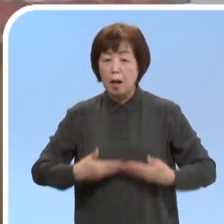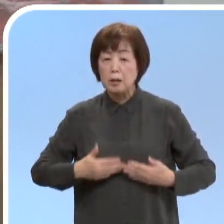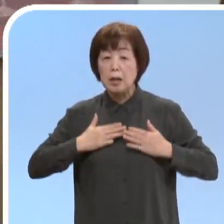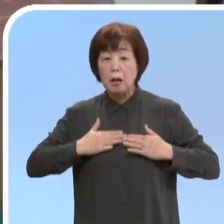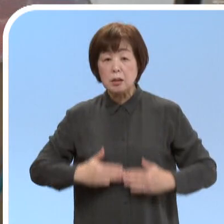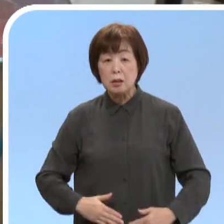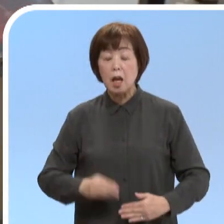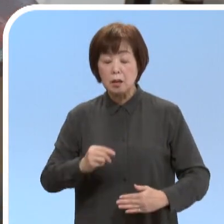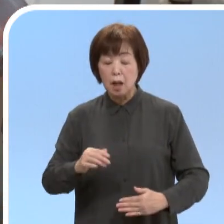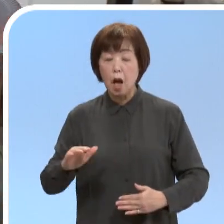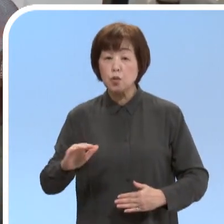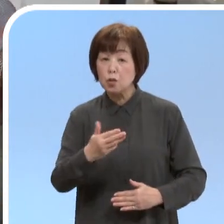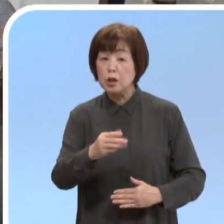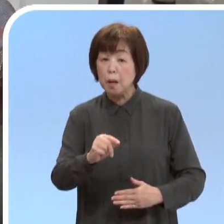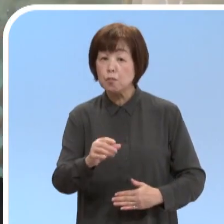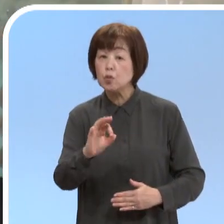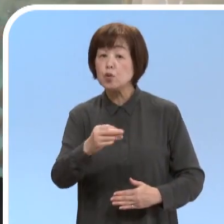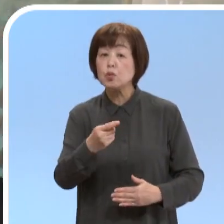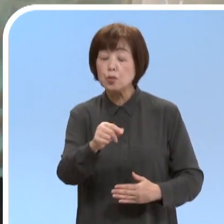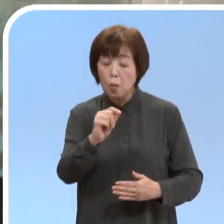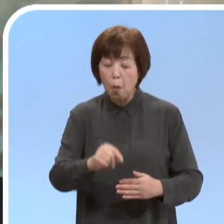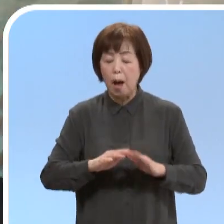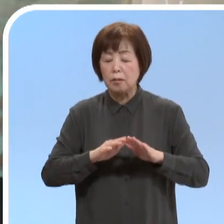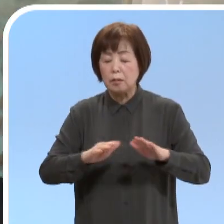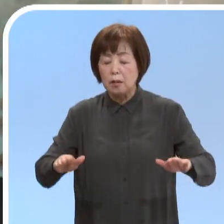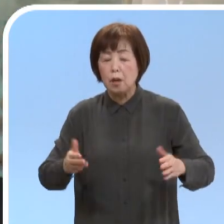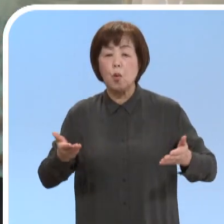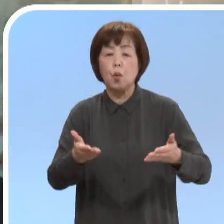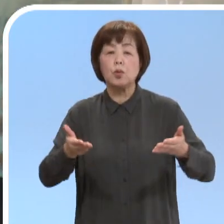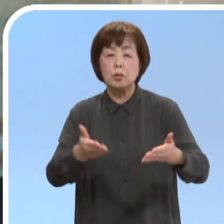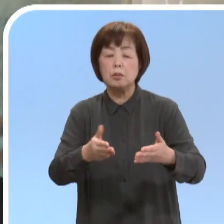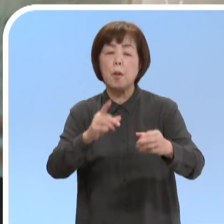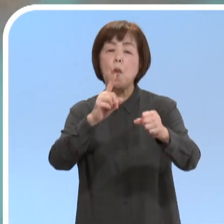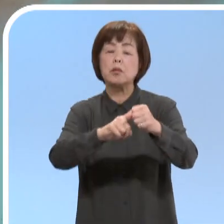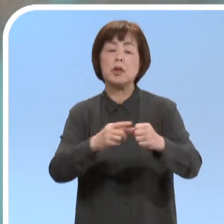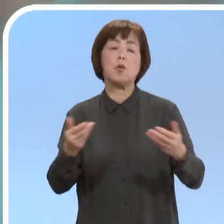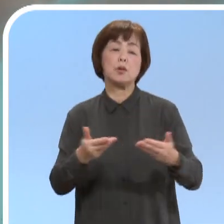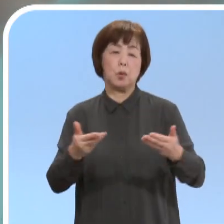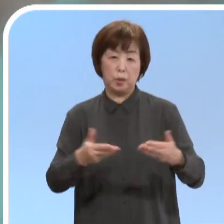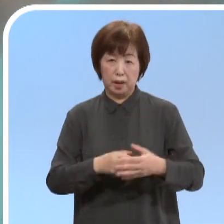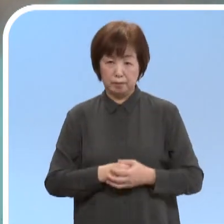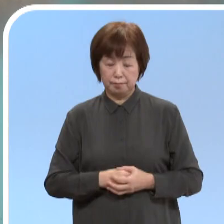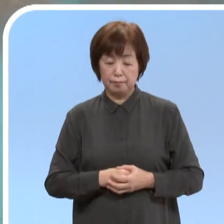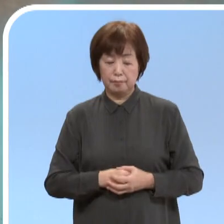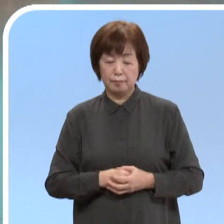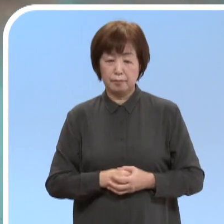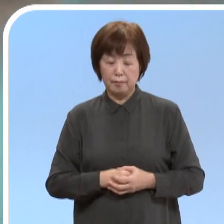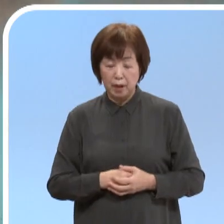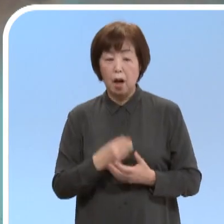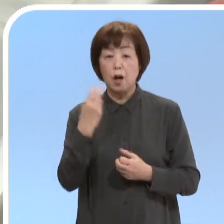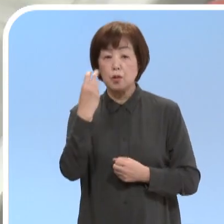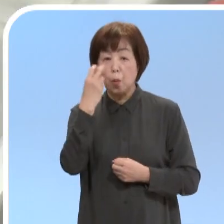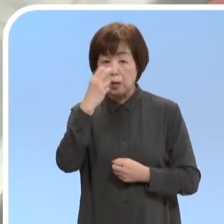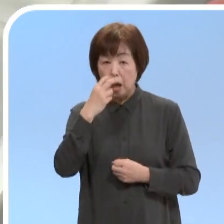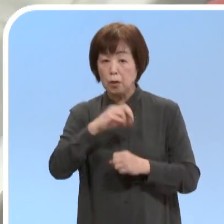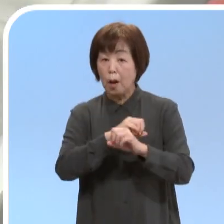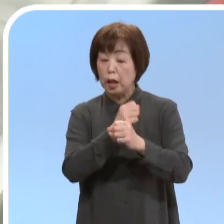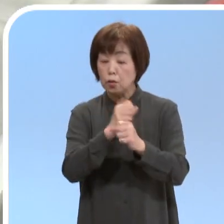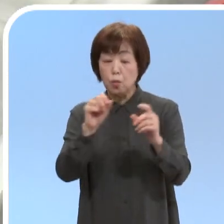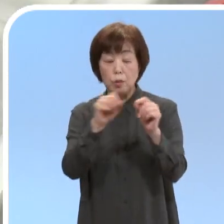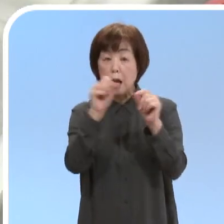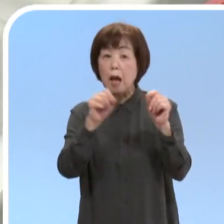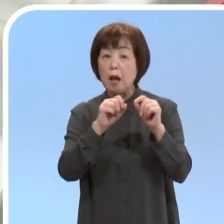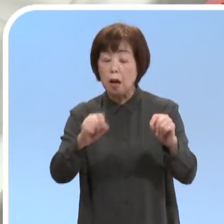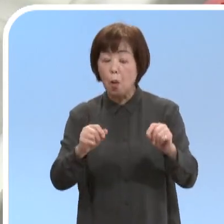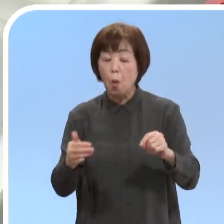物の安定供給これを目的にですね業務を行っておりますまた調査研究の成果を